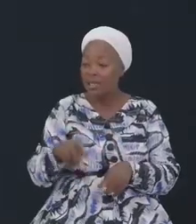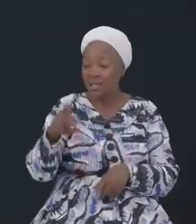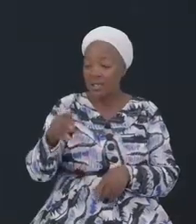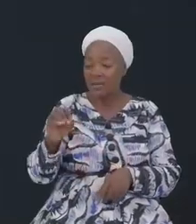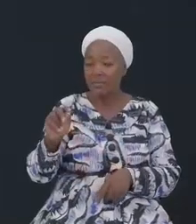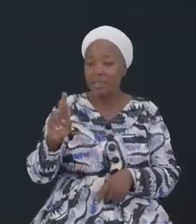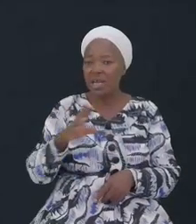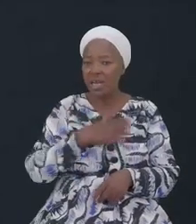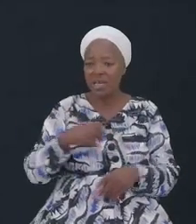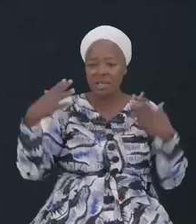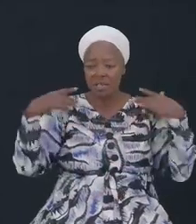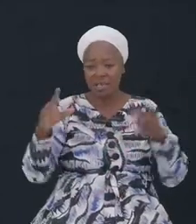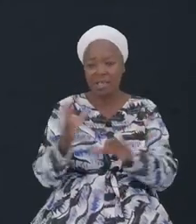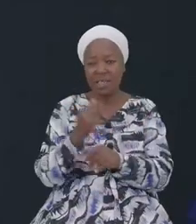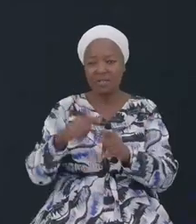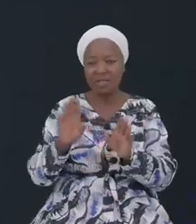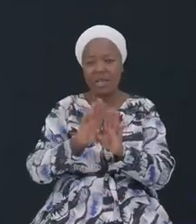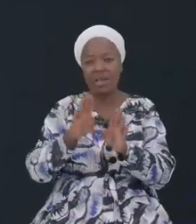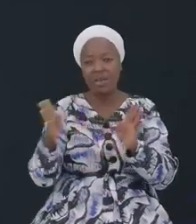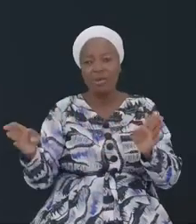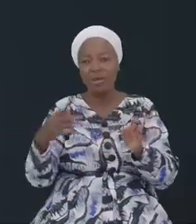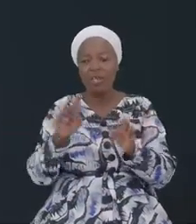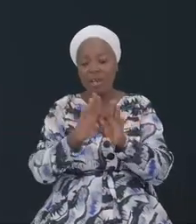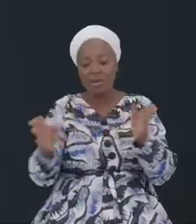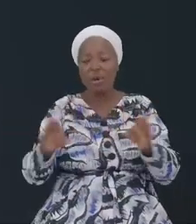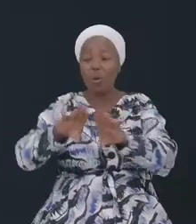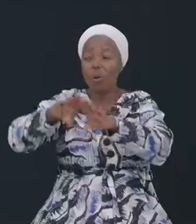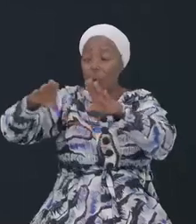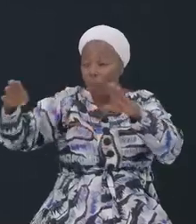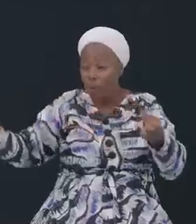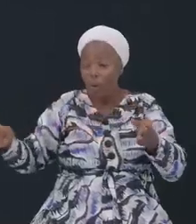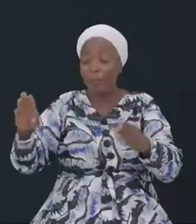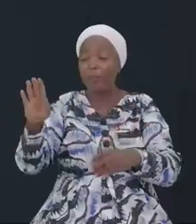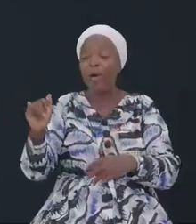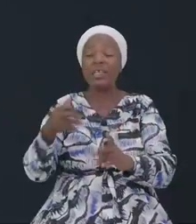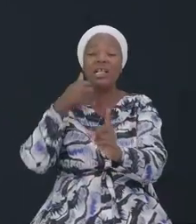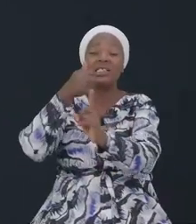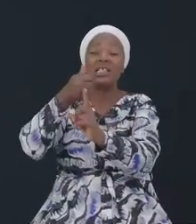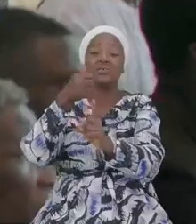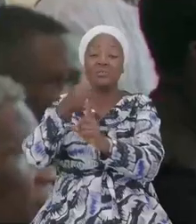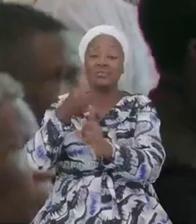Mais Pierre et l'ange sont allés à la porte. La porte s'ouvrit d'elle-même.